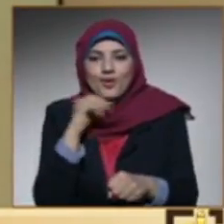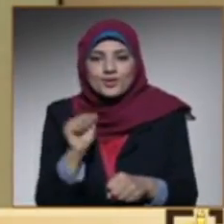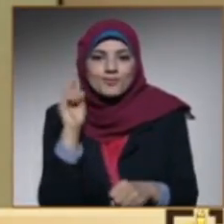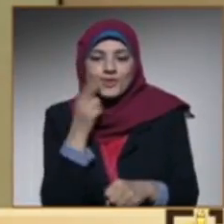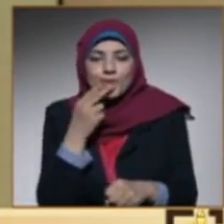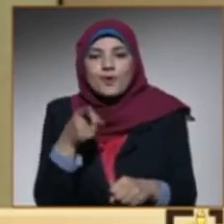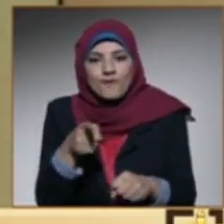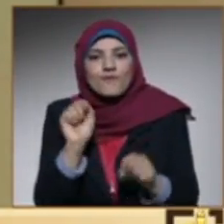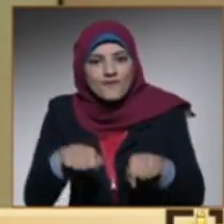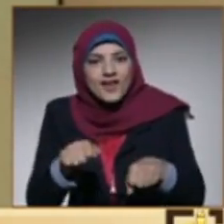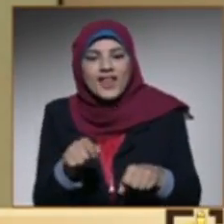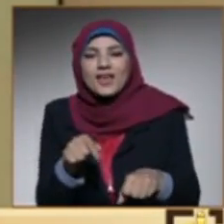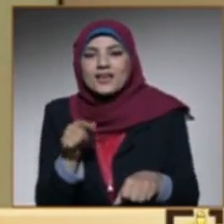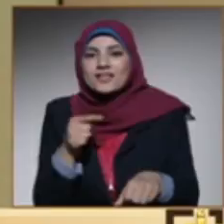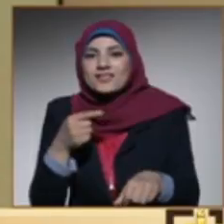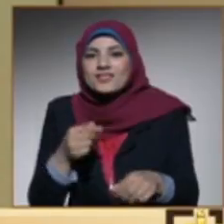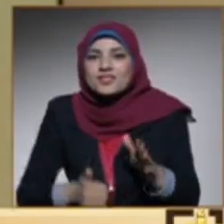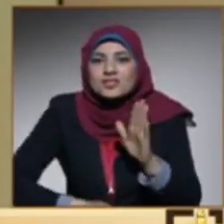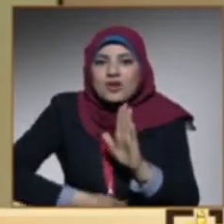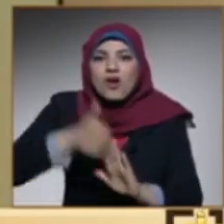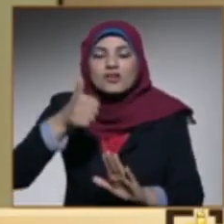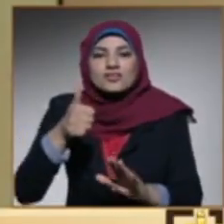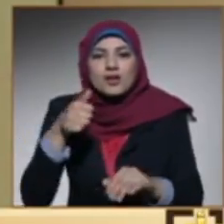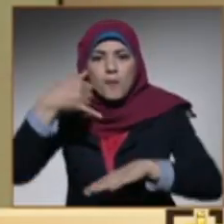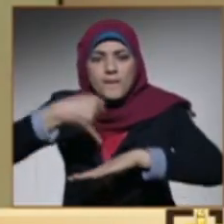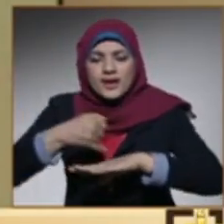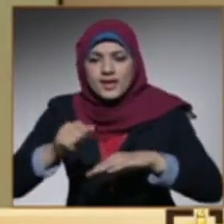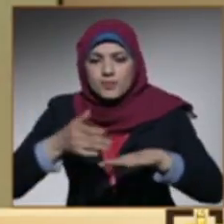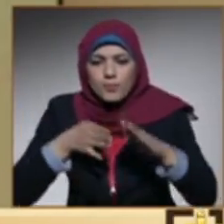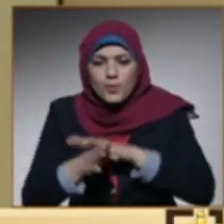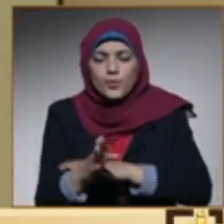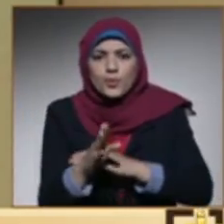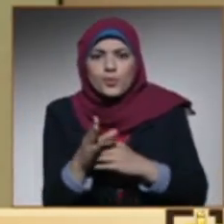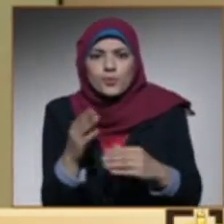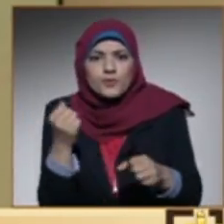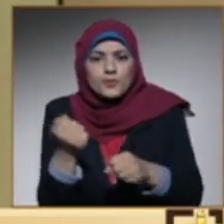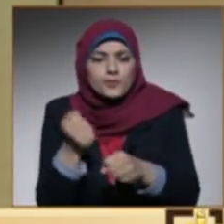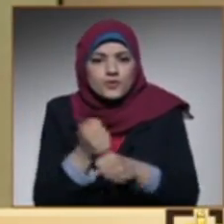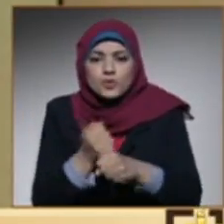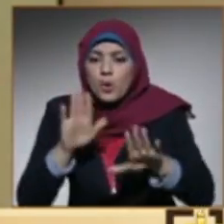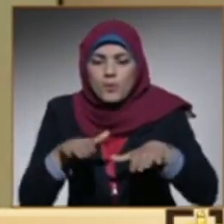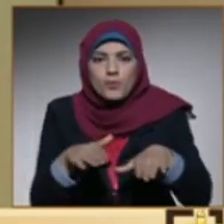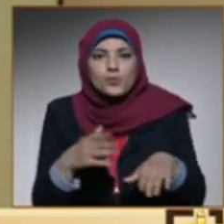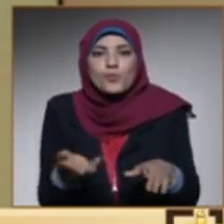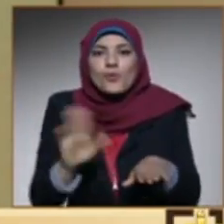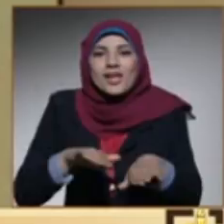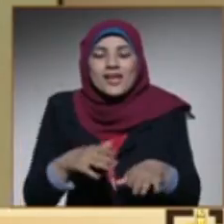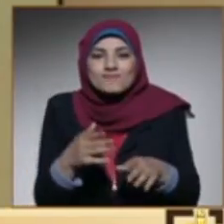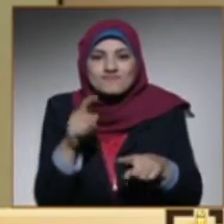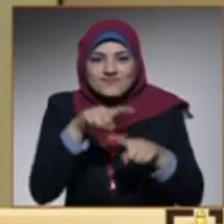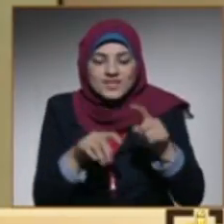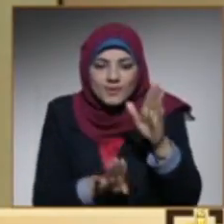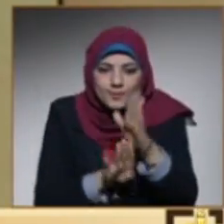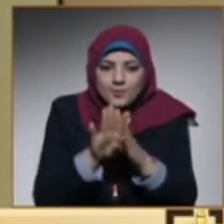اللي بيتجاوبوا معاك جدا واللي ابتسامتهم ووجههم بشوش جدا، عندهم استعداد يقدموا لك أي حاجة،